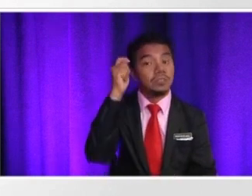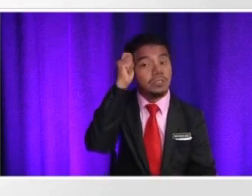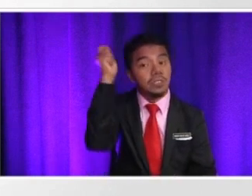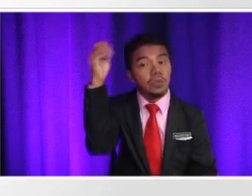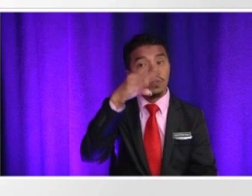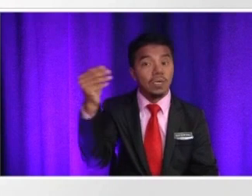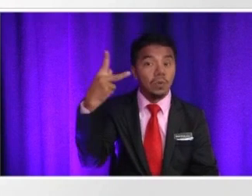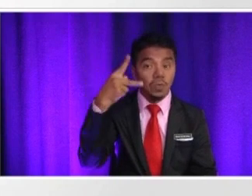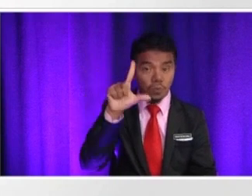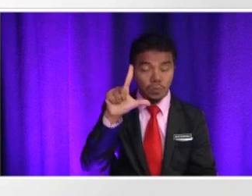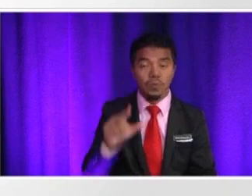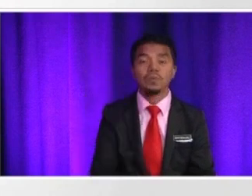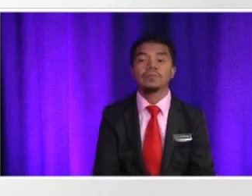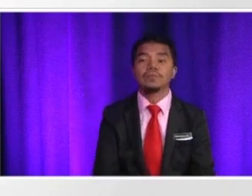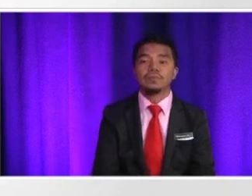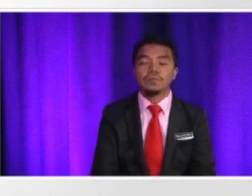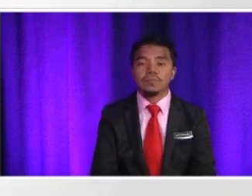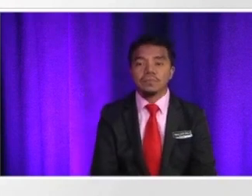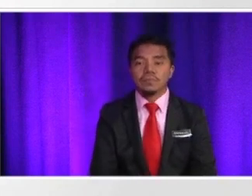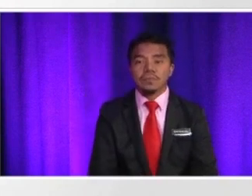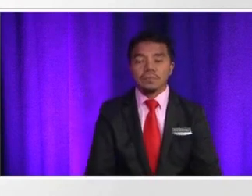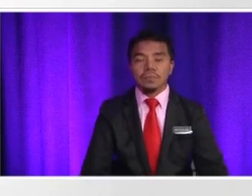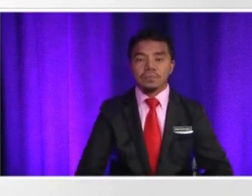apa lagi maklumat yang ada?